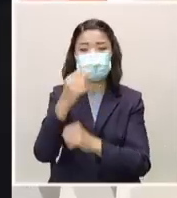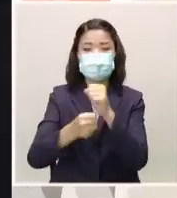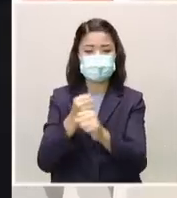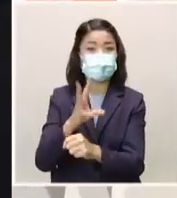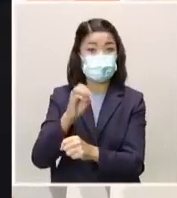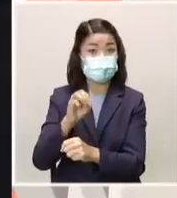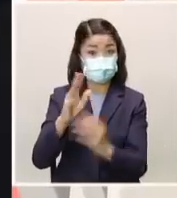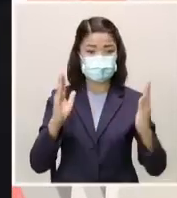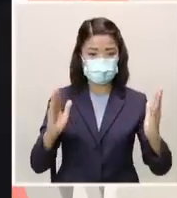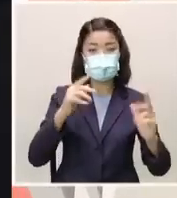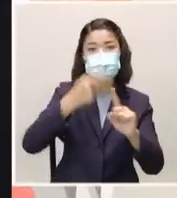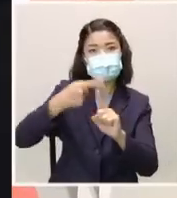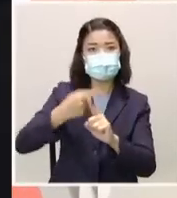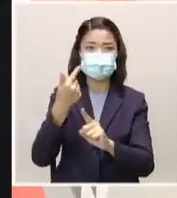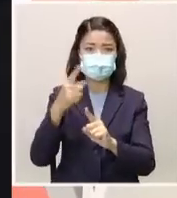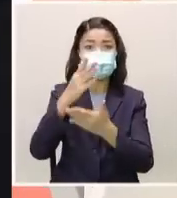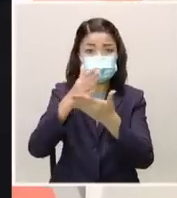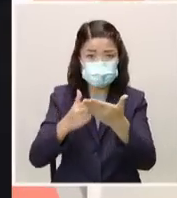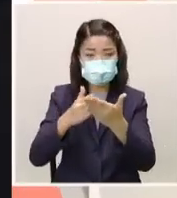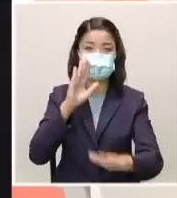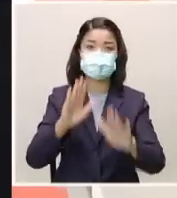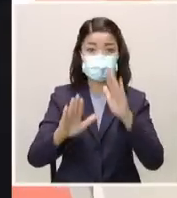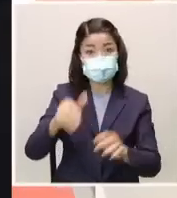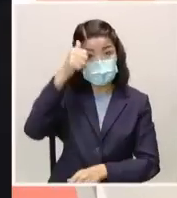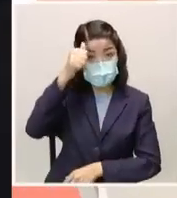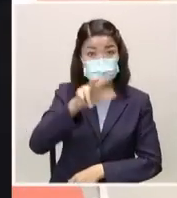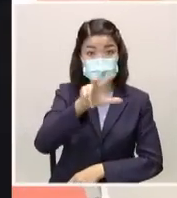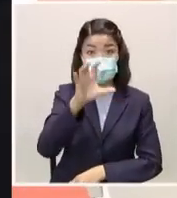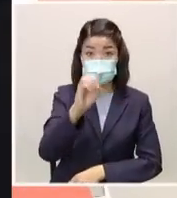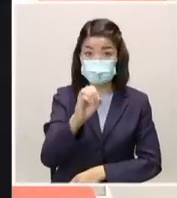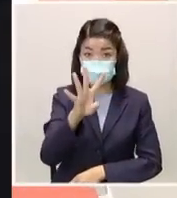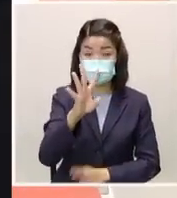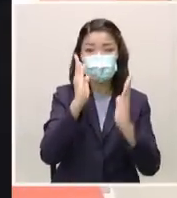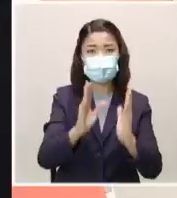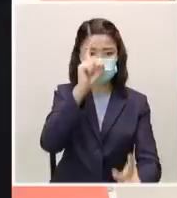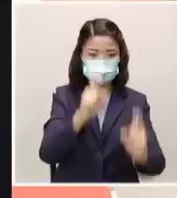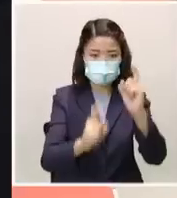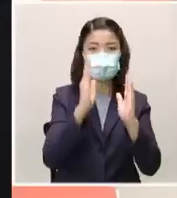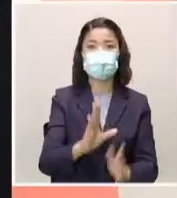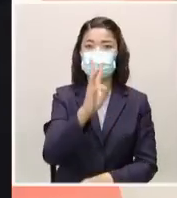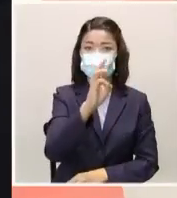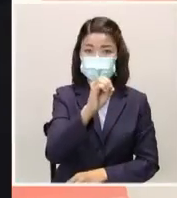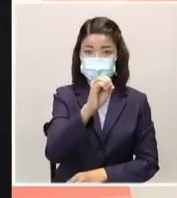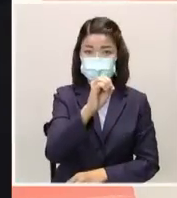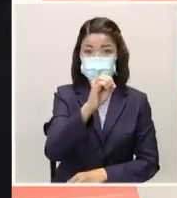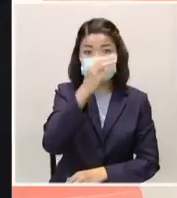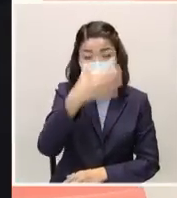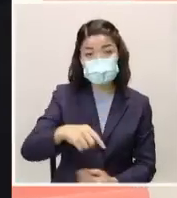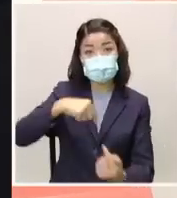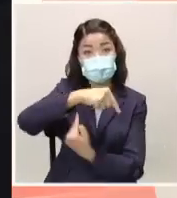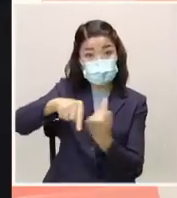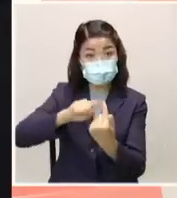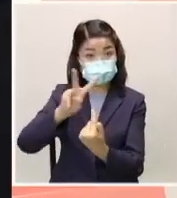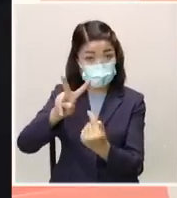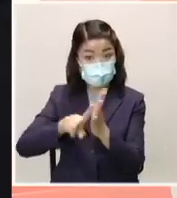รวมระยะเวลา11เดือนครึ่งหรือประมาณ354วันมีผู้เสียชีวิต60คนนะคะขณะที่การระบาด